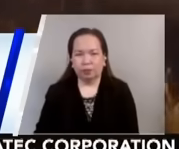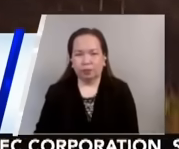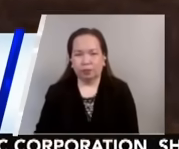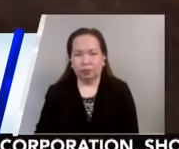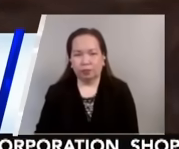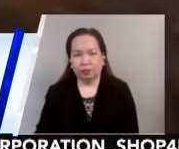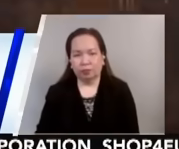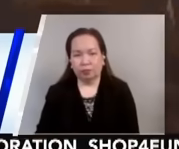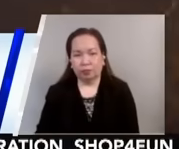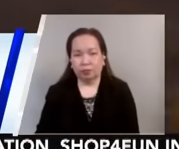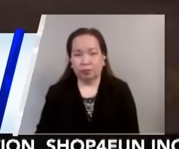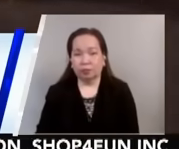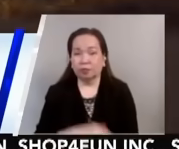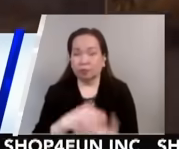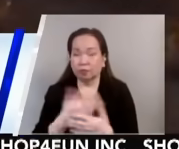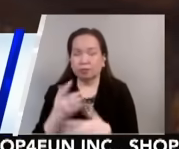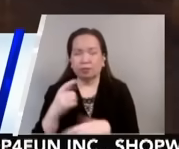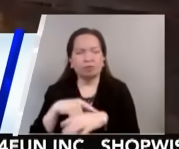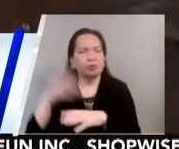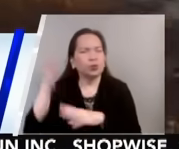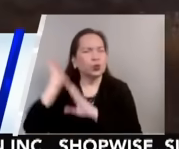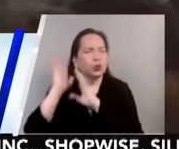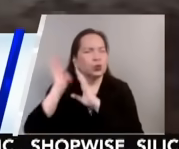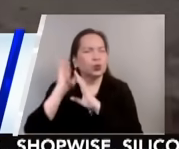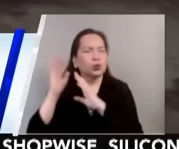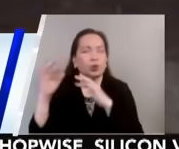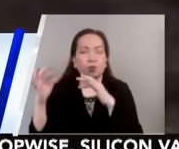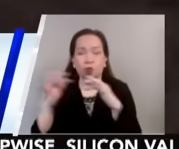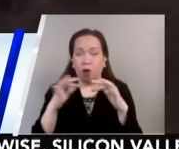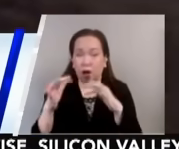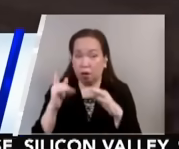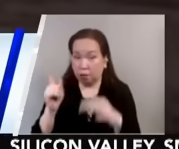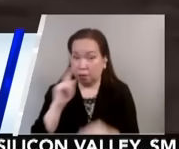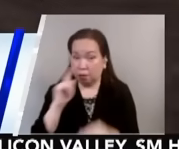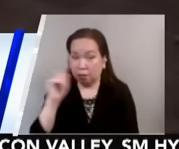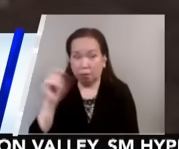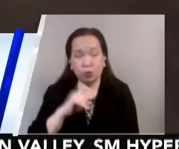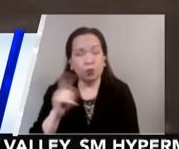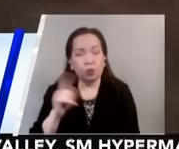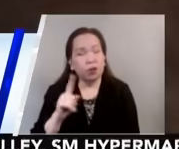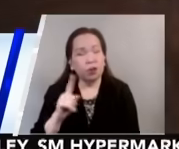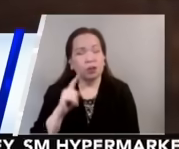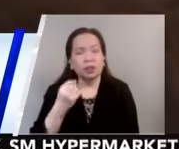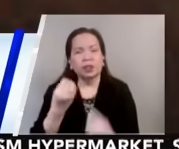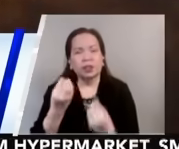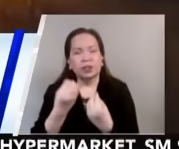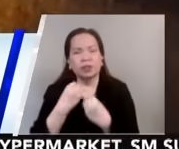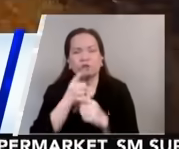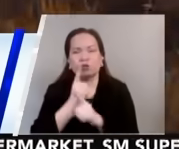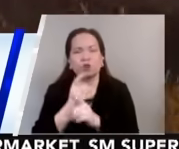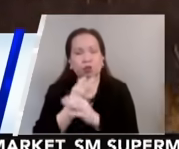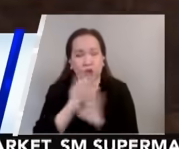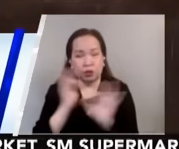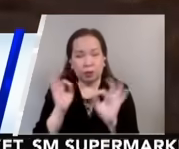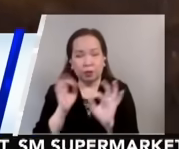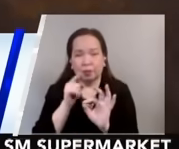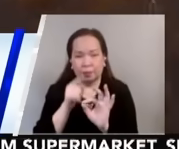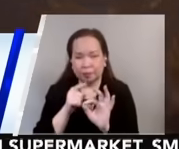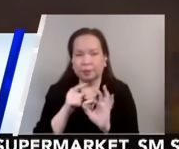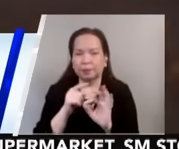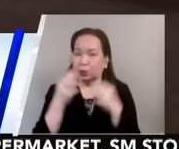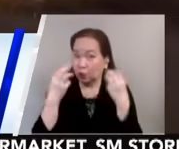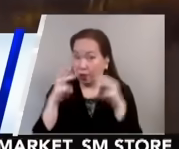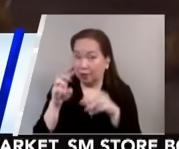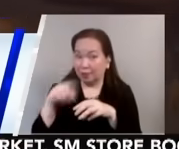panahon ng digmaan Ano ba ang kaya mong isakripisyo para makamtan ang tunay na Kalayaan yan ang dapat abangan sa bagong